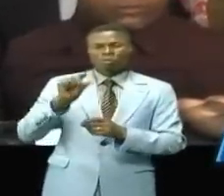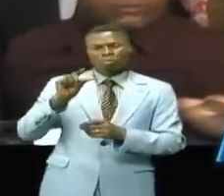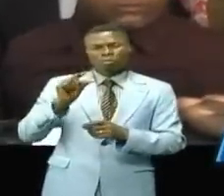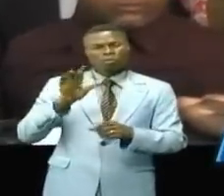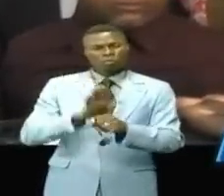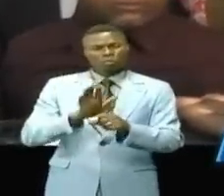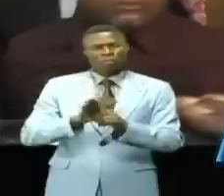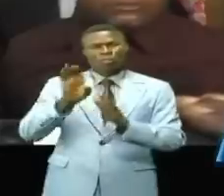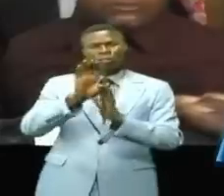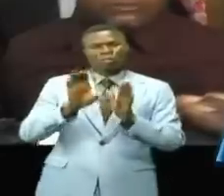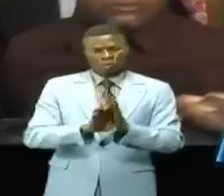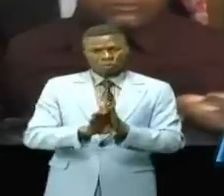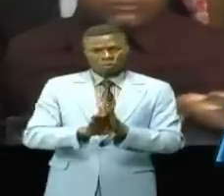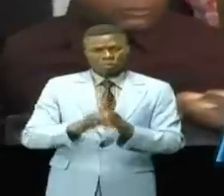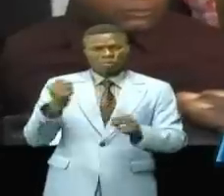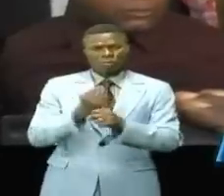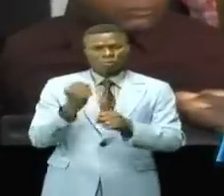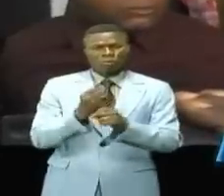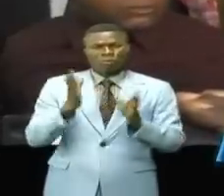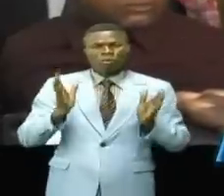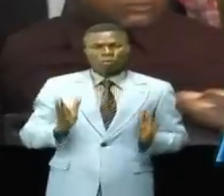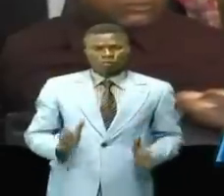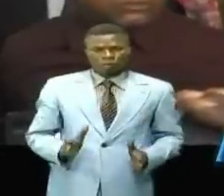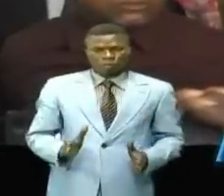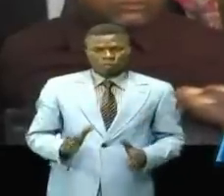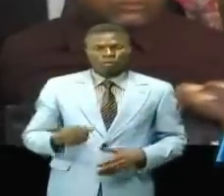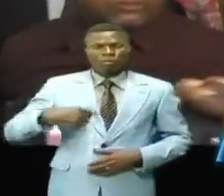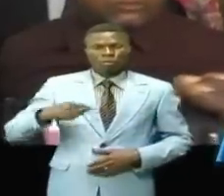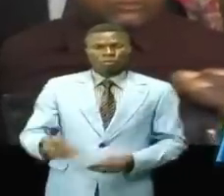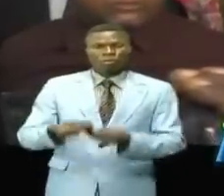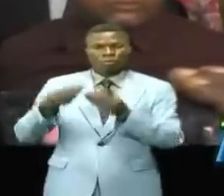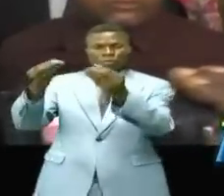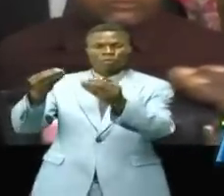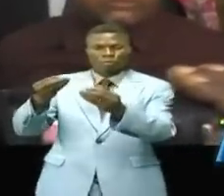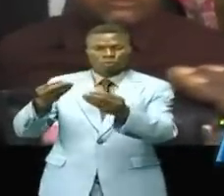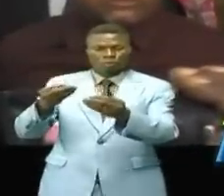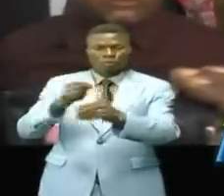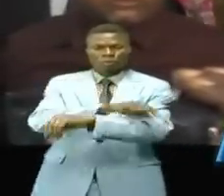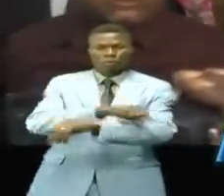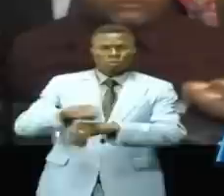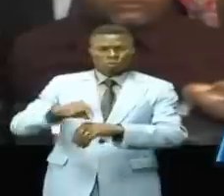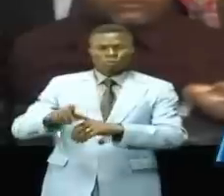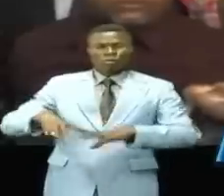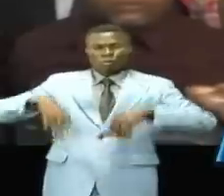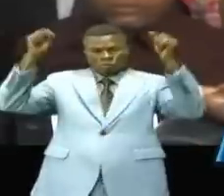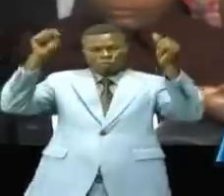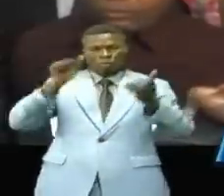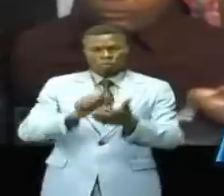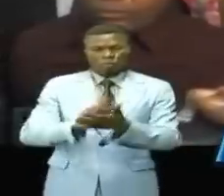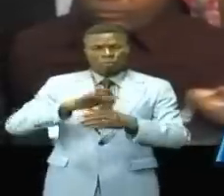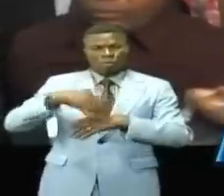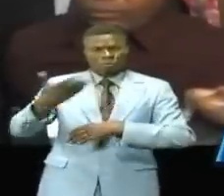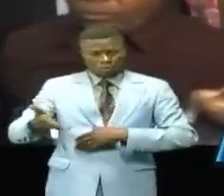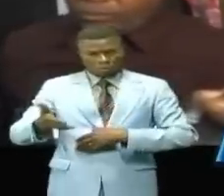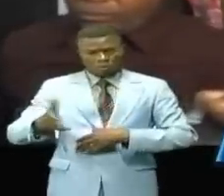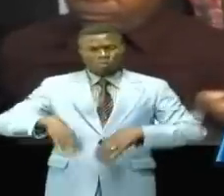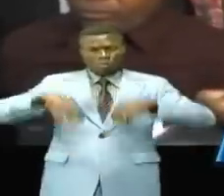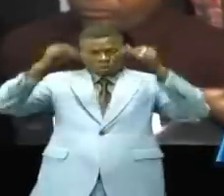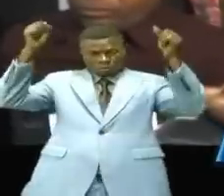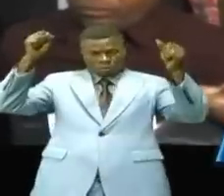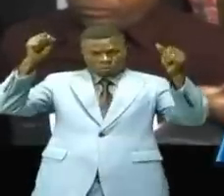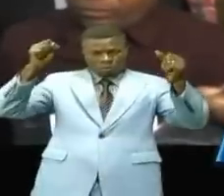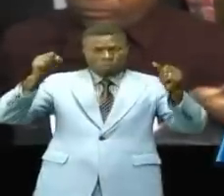les conditions de nos employés. Nous allons amener ça au conseil d'administration pour validation. Et à la suite de cette validation,